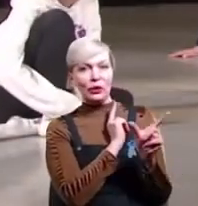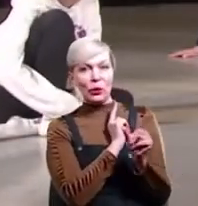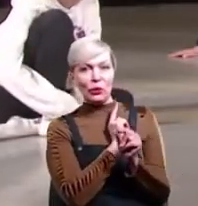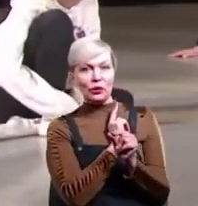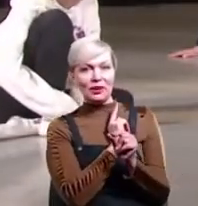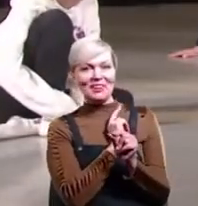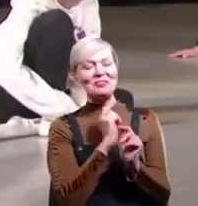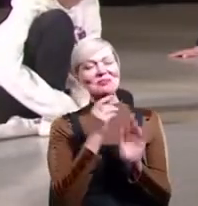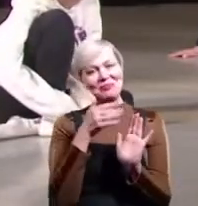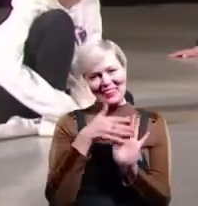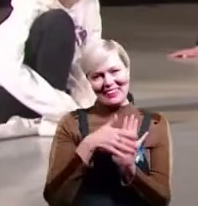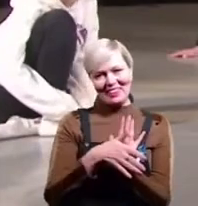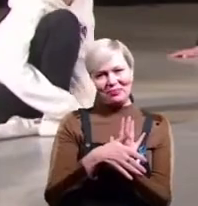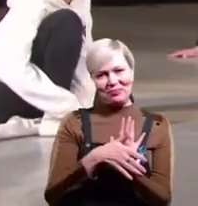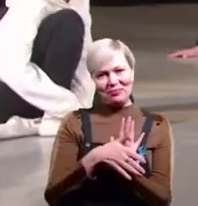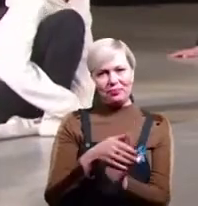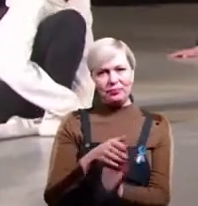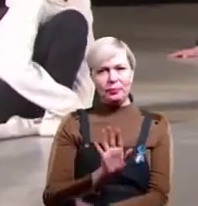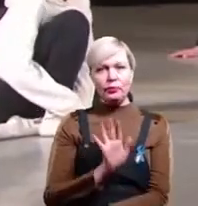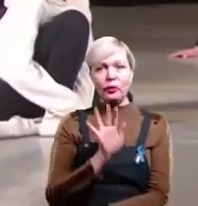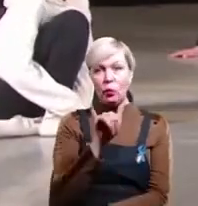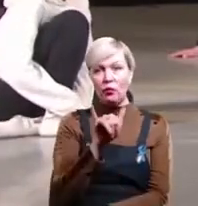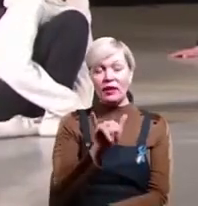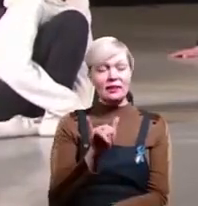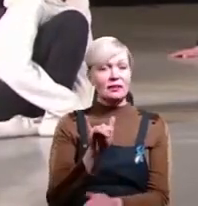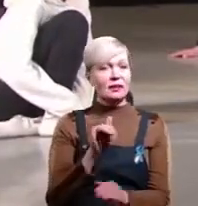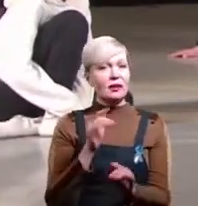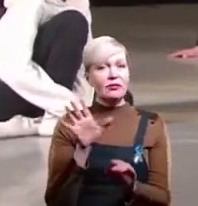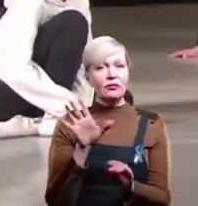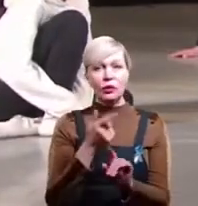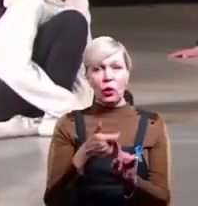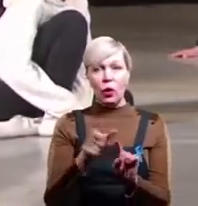Понял? У вас все просто. Партнер.